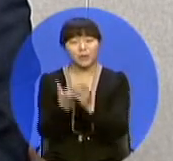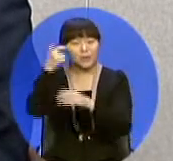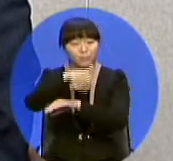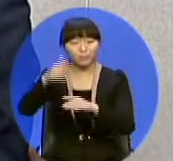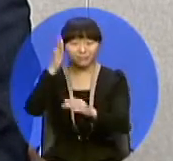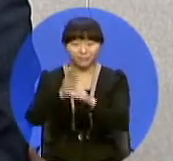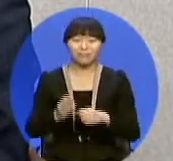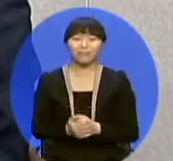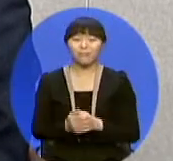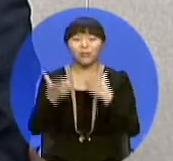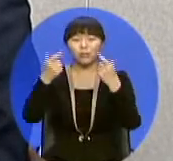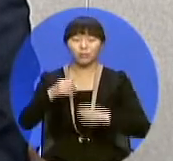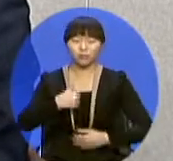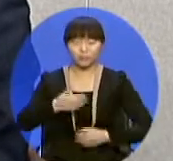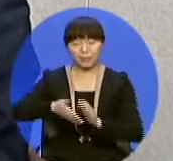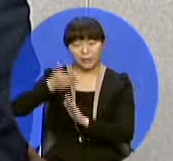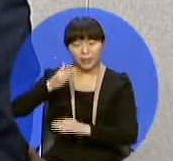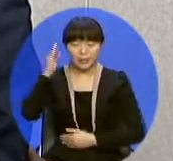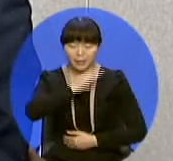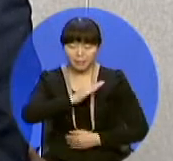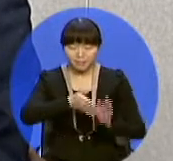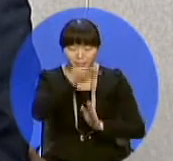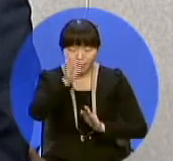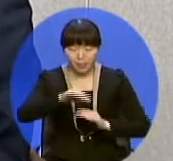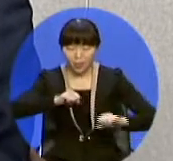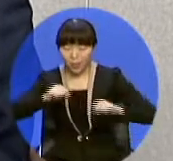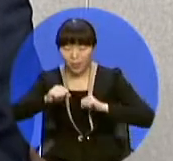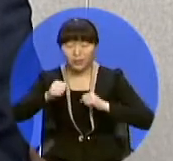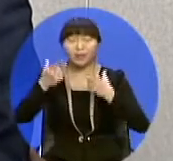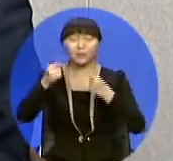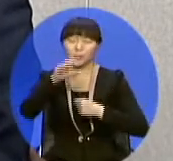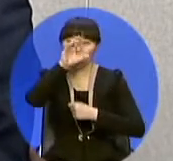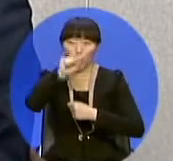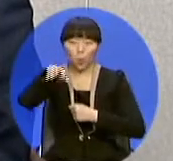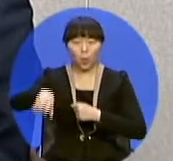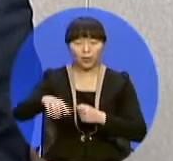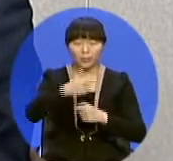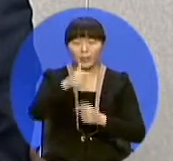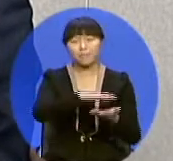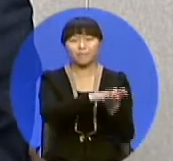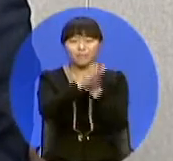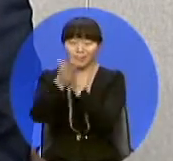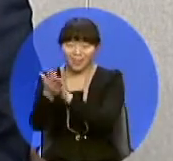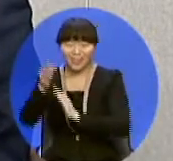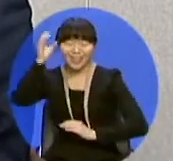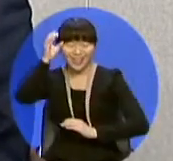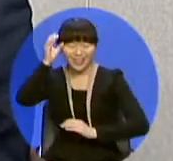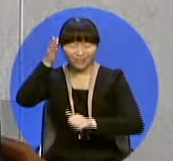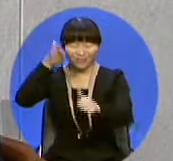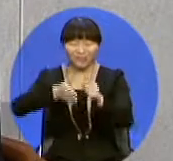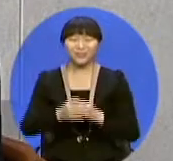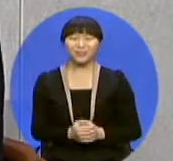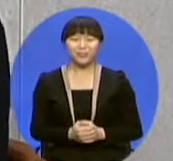이렇게 광명이 베드타운에서 역동적인 그런 도시로 큰 변화를 하고 있는데 기대도 좋습니다.